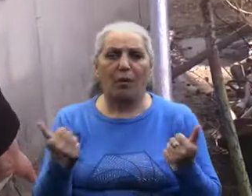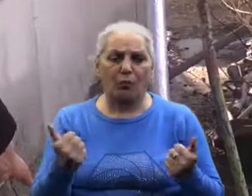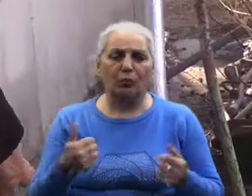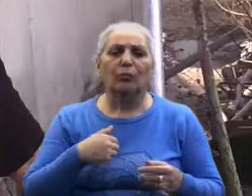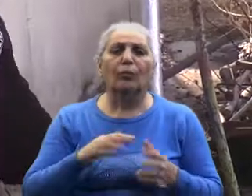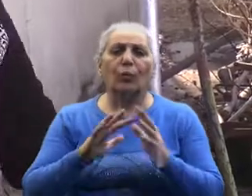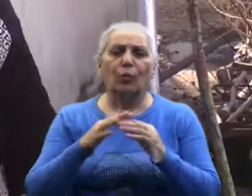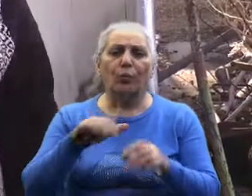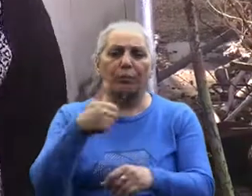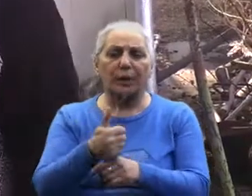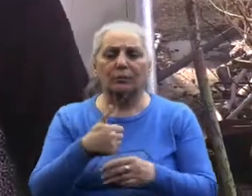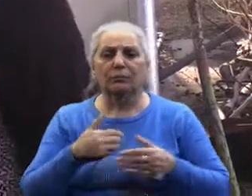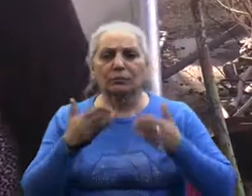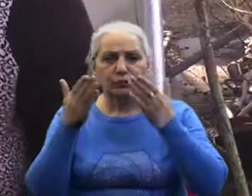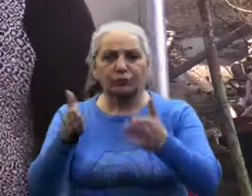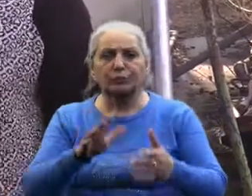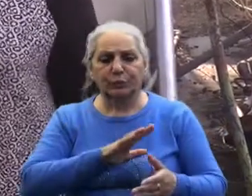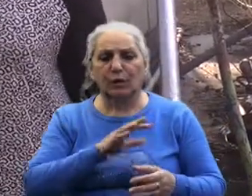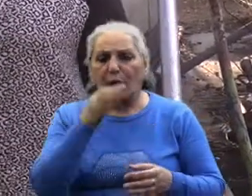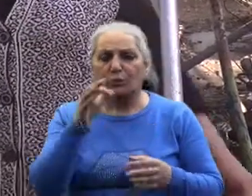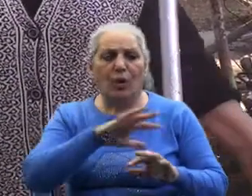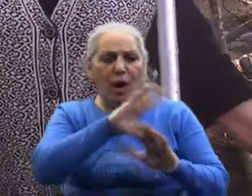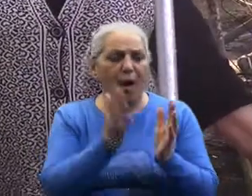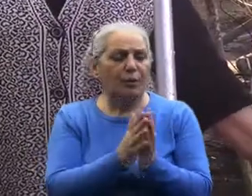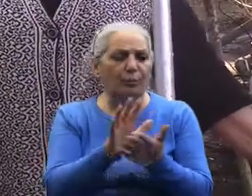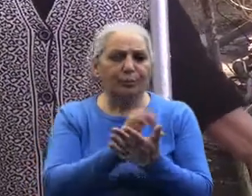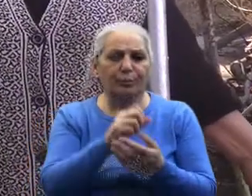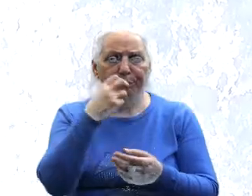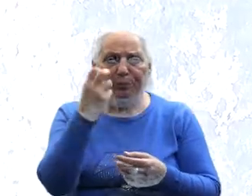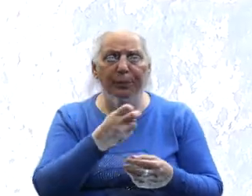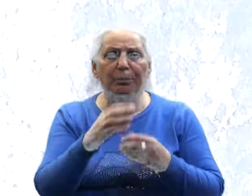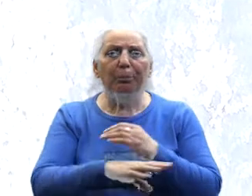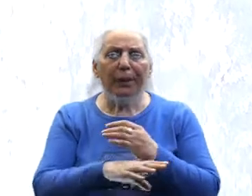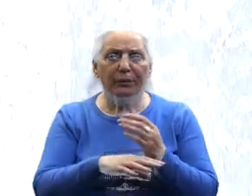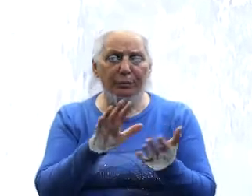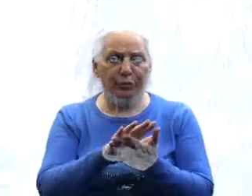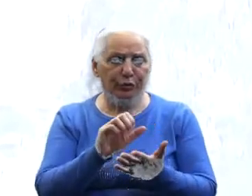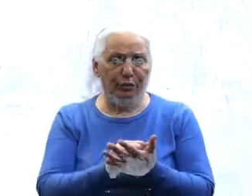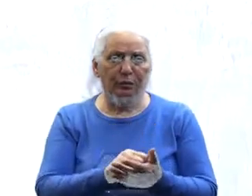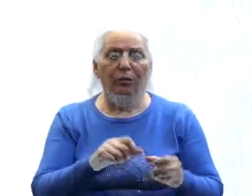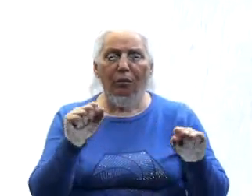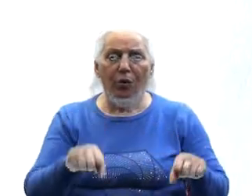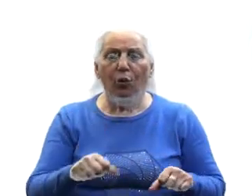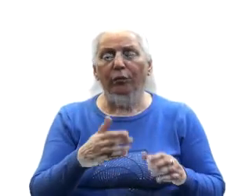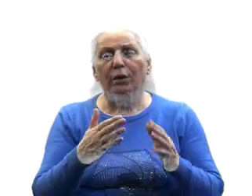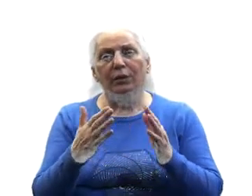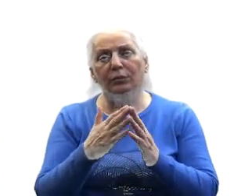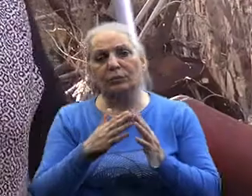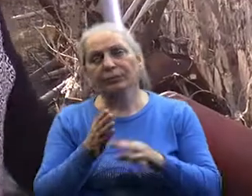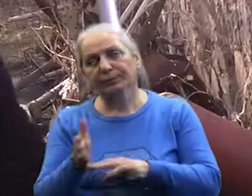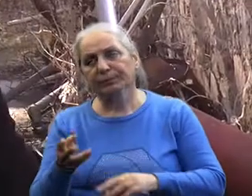մենք ասել ենք, որ սես է քայքարվել ասախարդին, հոտը մապետը։ Կարա գնանք ընդեղ ներսից,